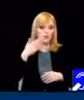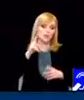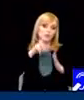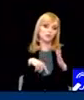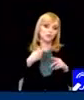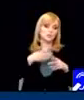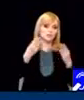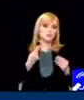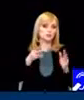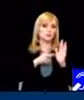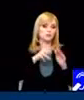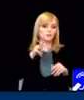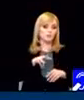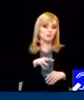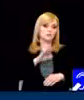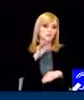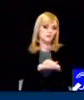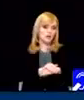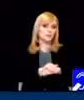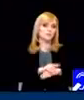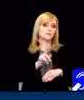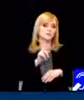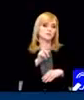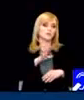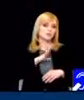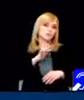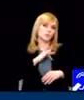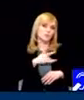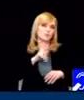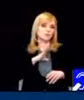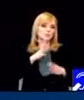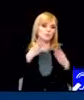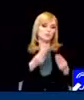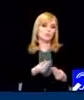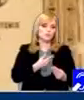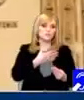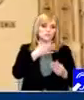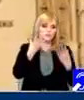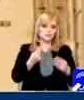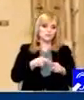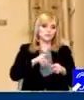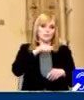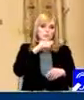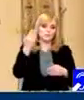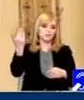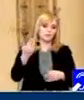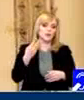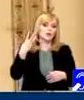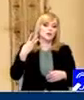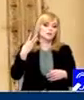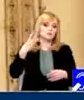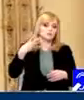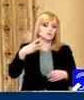de 27 martie, de fapt, e cert, acest lucru a fost probabil cea mai frumoasă a carierei sale politice. La 30 martie, o delegație